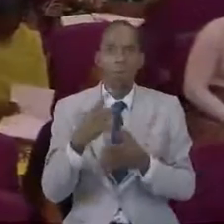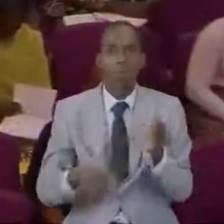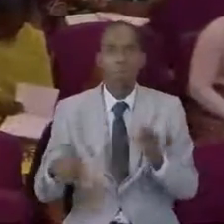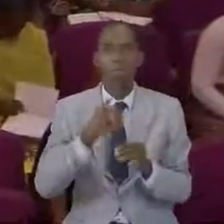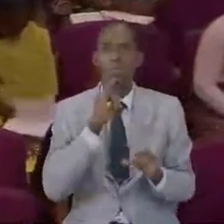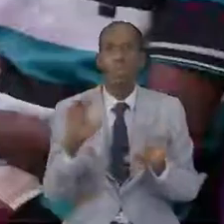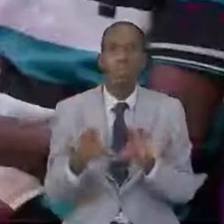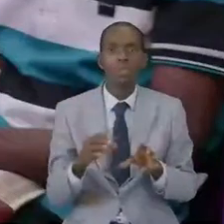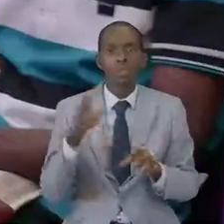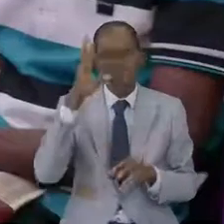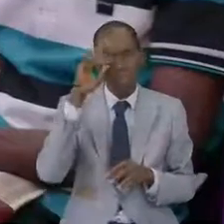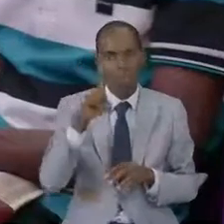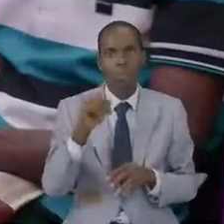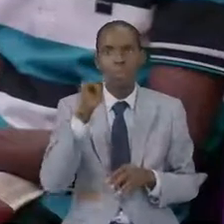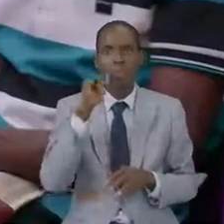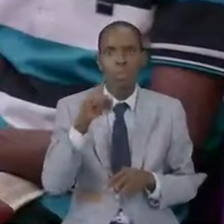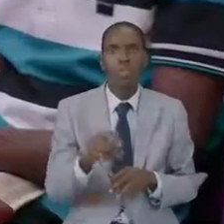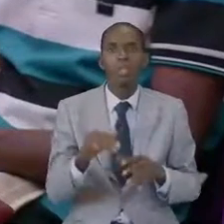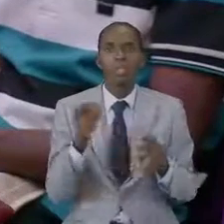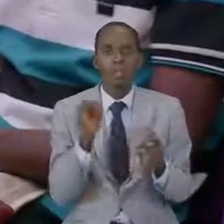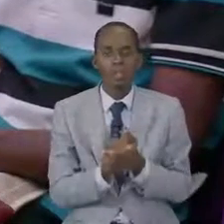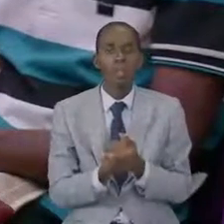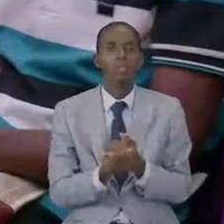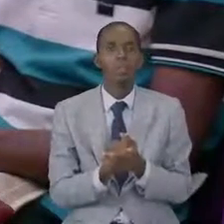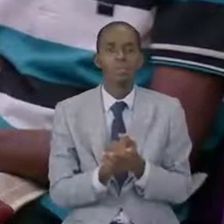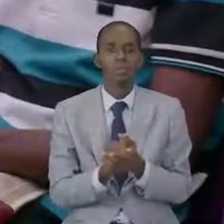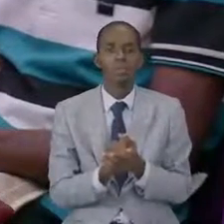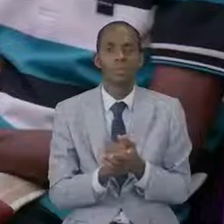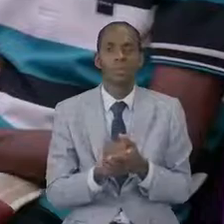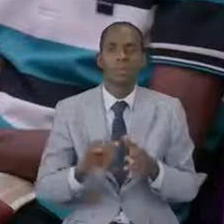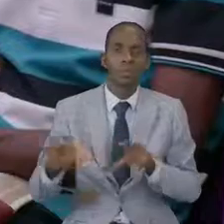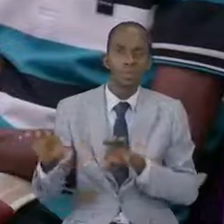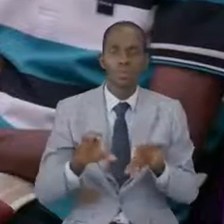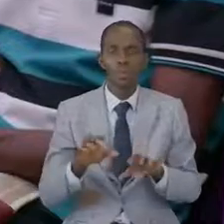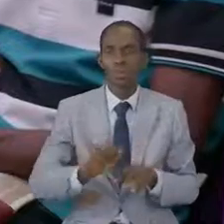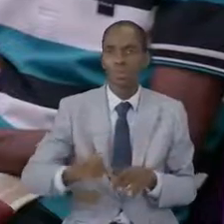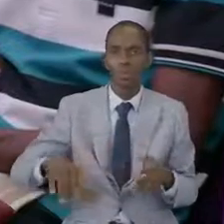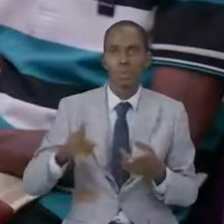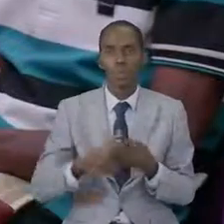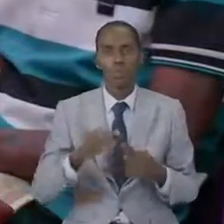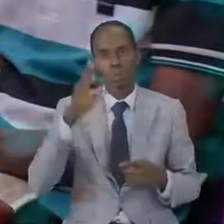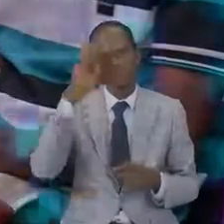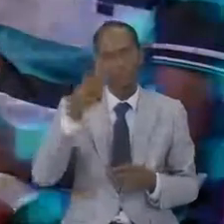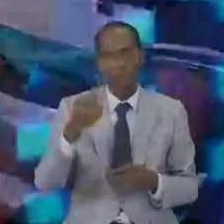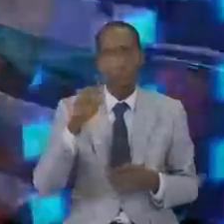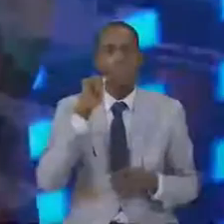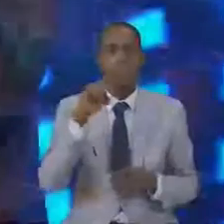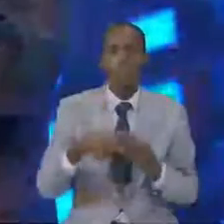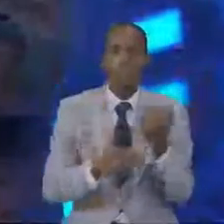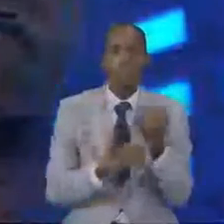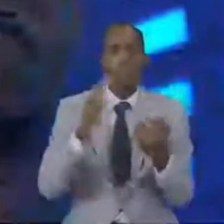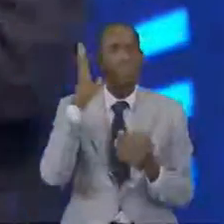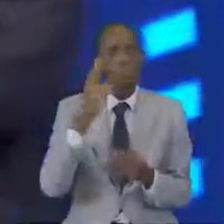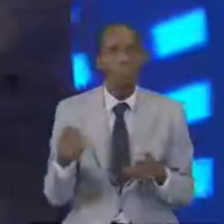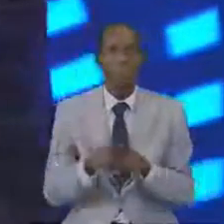qu'il fait celui-ci se lit ou celles qui sont pour sa chaîne moissonnera de la chair